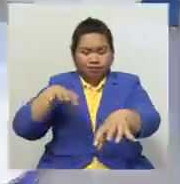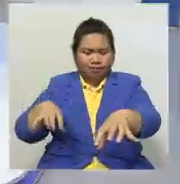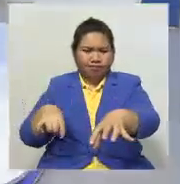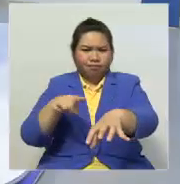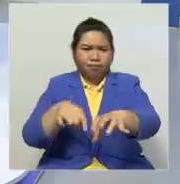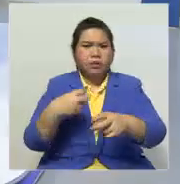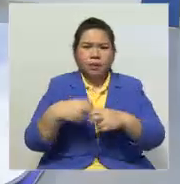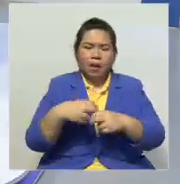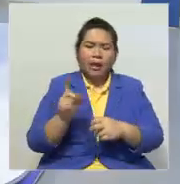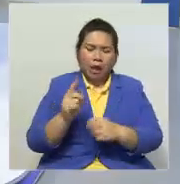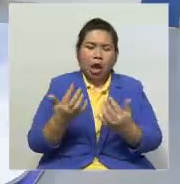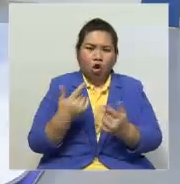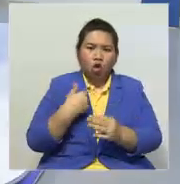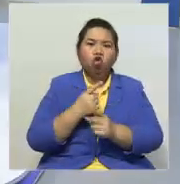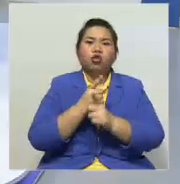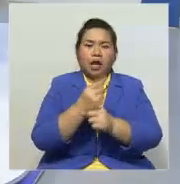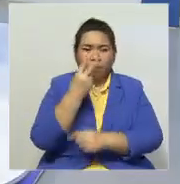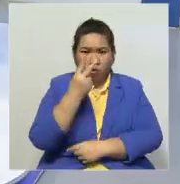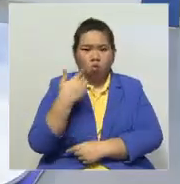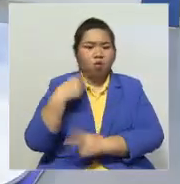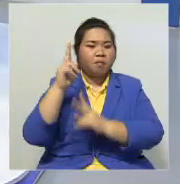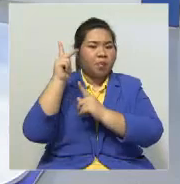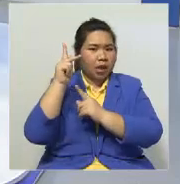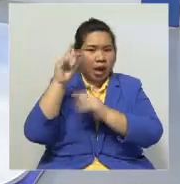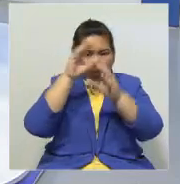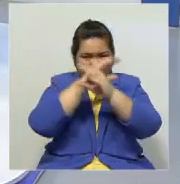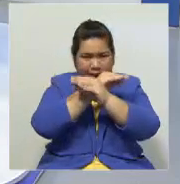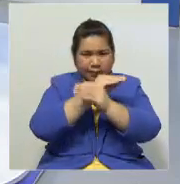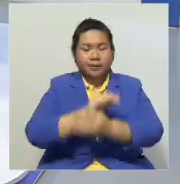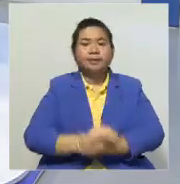เนี่ยมีความลำบากยังไงค่ะซึ่งก็สามารถติดตามได้ในช่วงของข่าวค่ำวันนี้ค่ะ